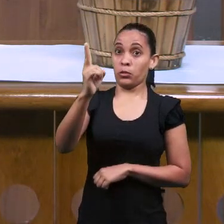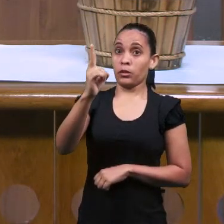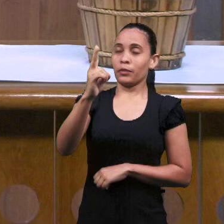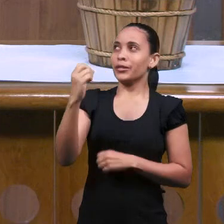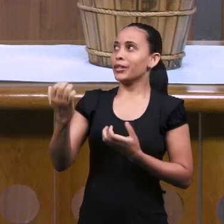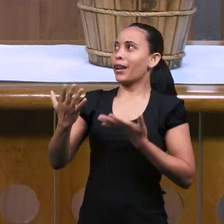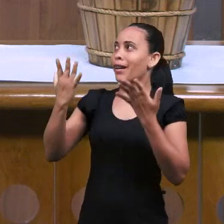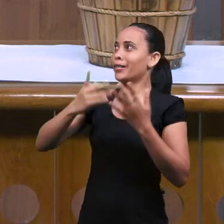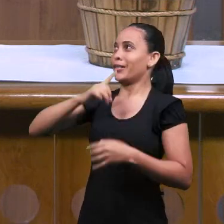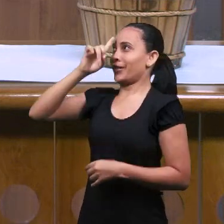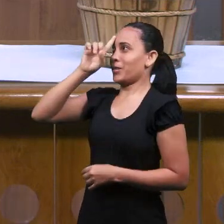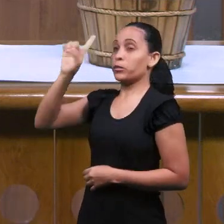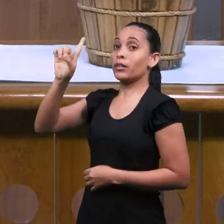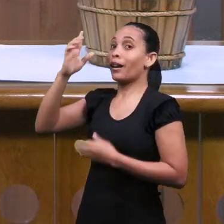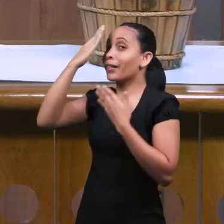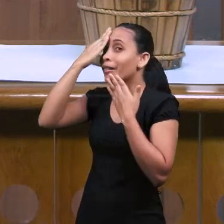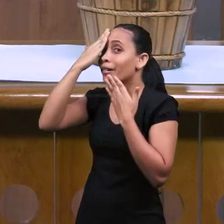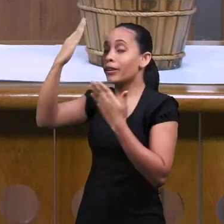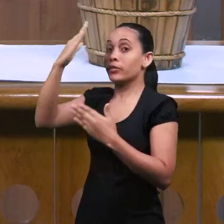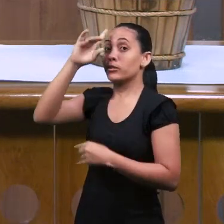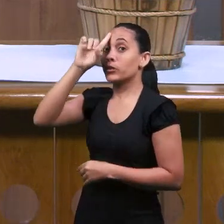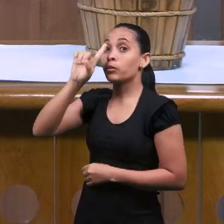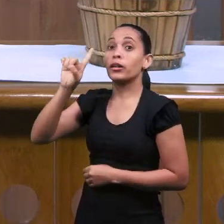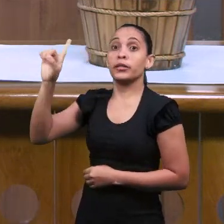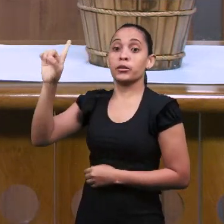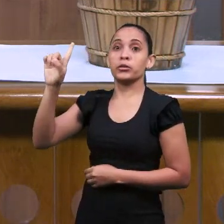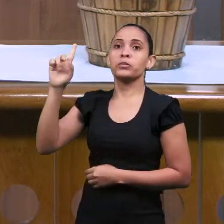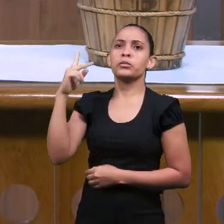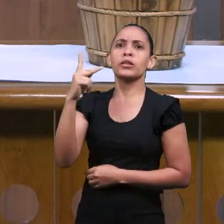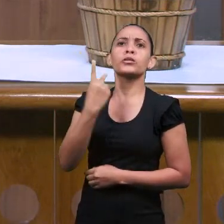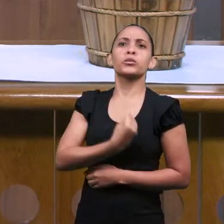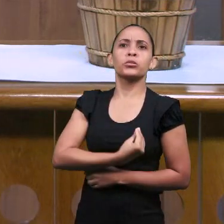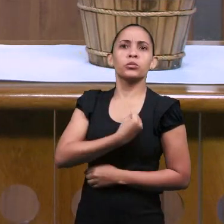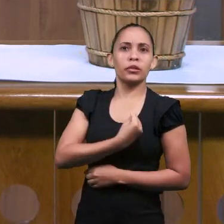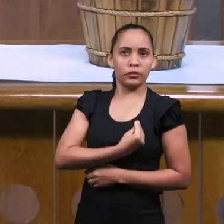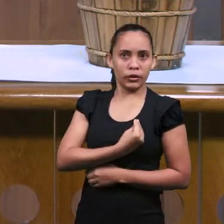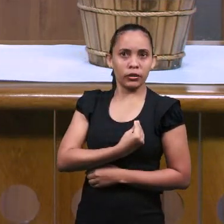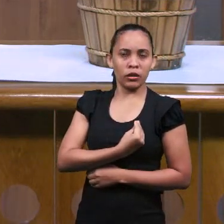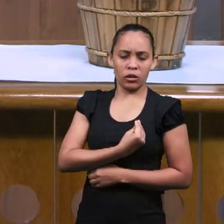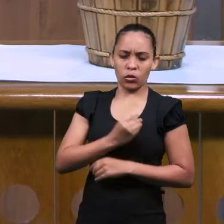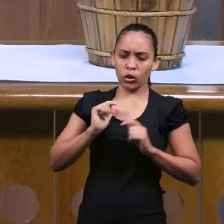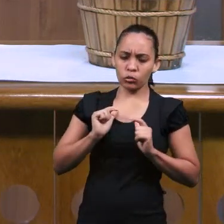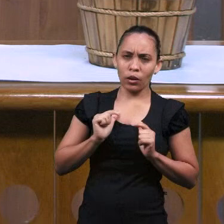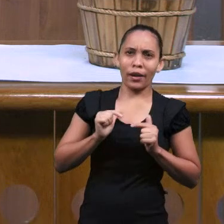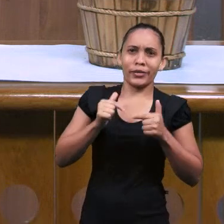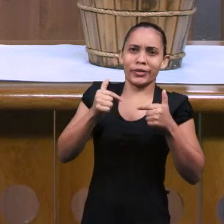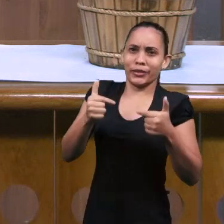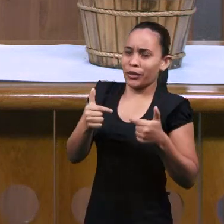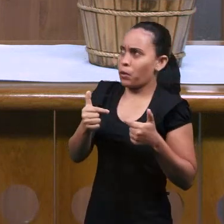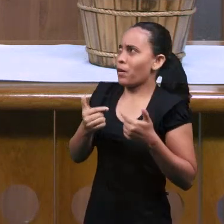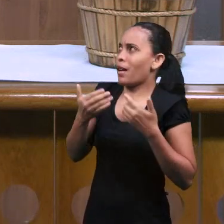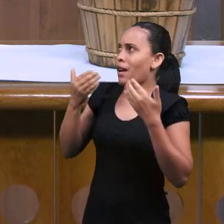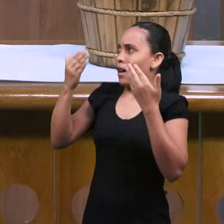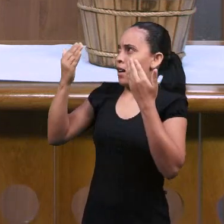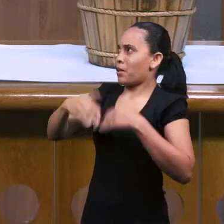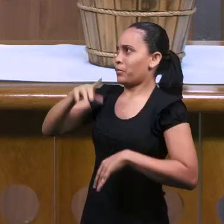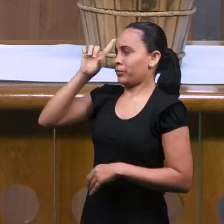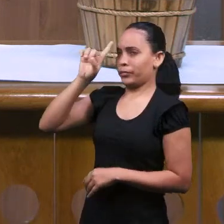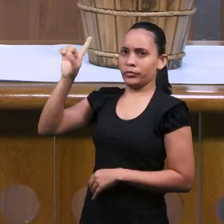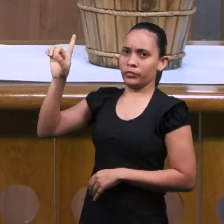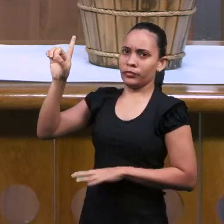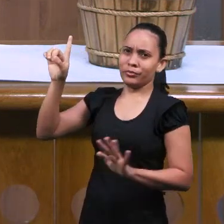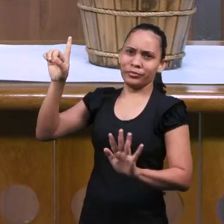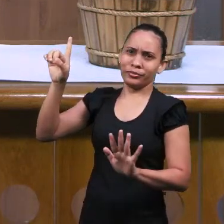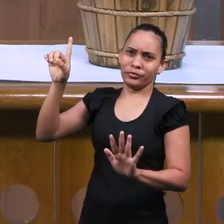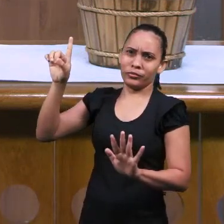Dieu a fait pour vous. Ce n'est pas ce que vous faites pour Dieu. Et pour quelle raison